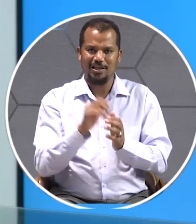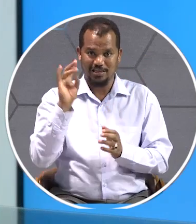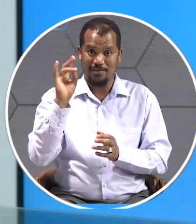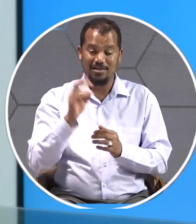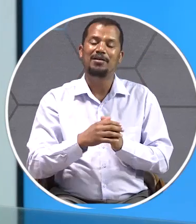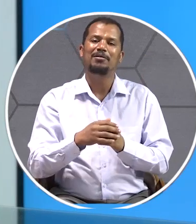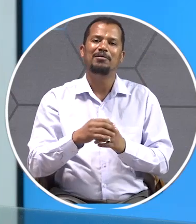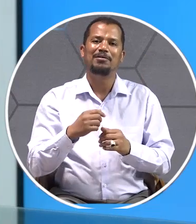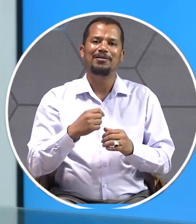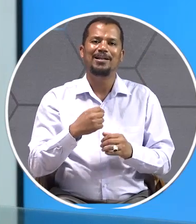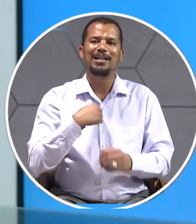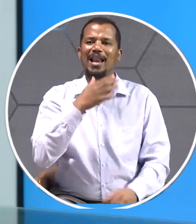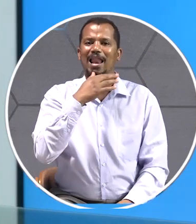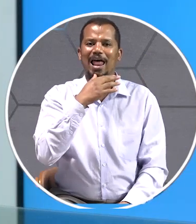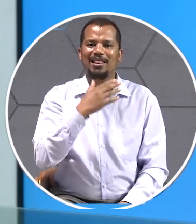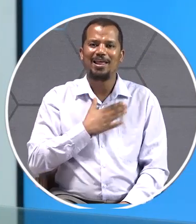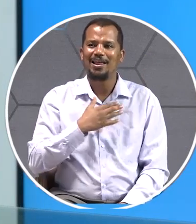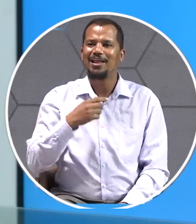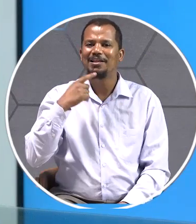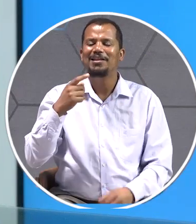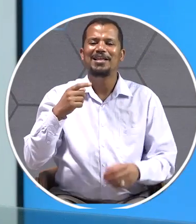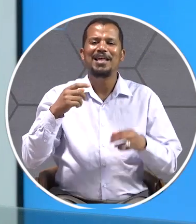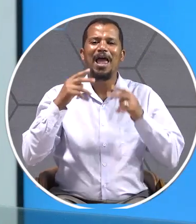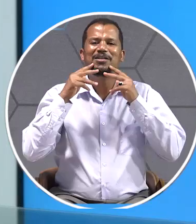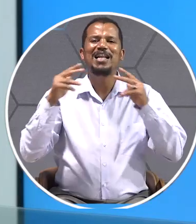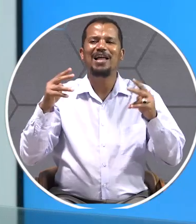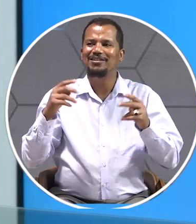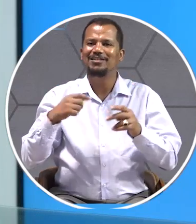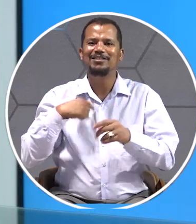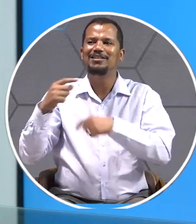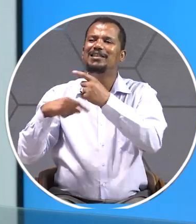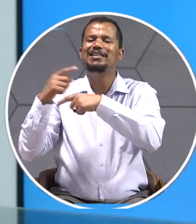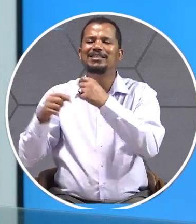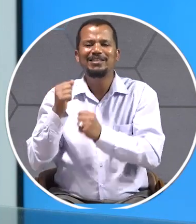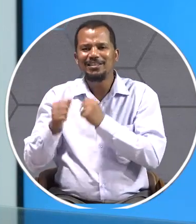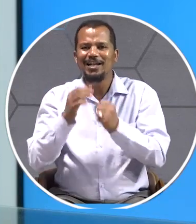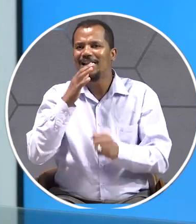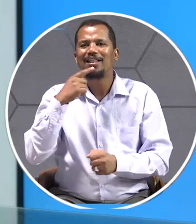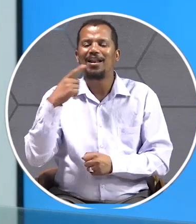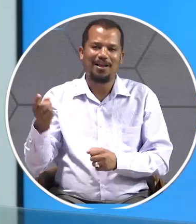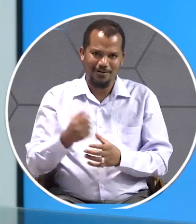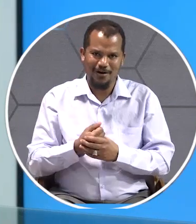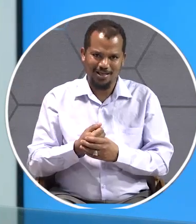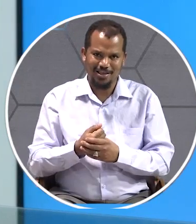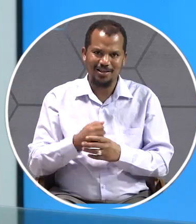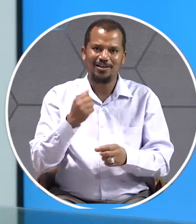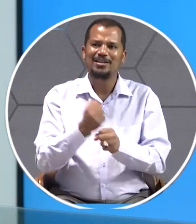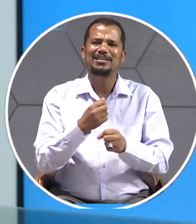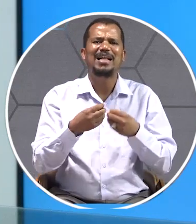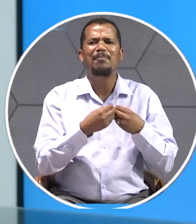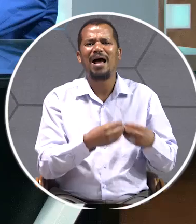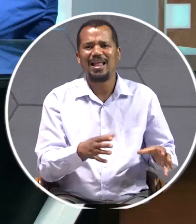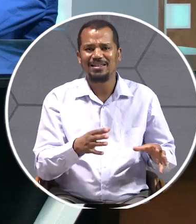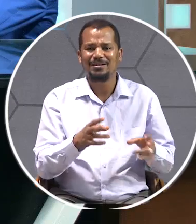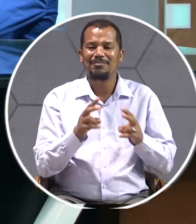በቃ ለናቴ ትልቅ የምስራች ነበር ቀበሌው ሙሉ አወራው ማለት ነው አዎ በጣም ስራ ማጣቴን ሴንስ